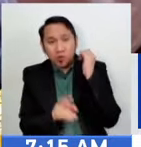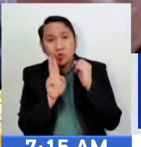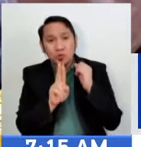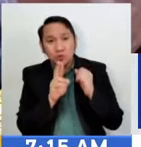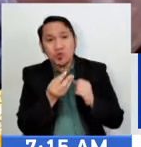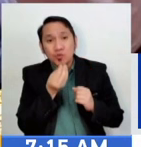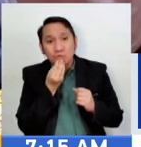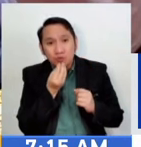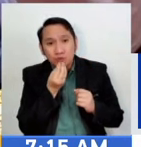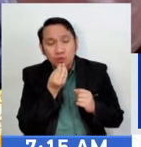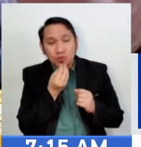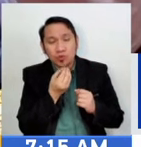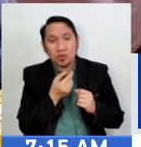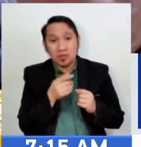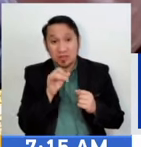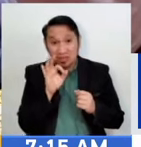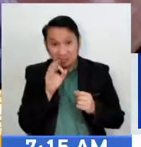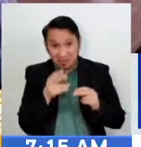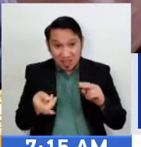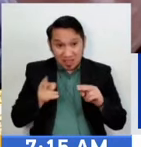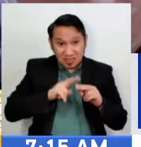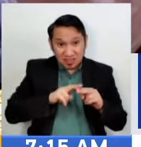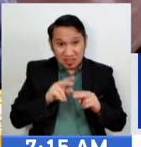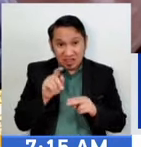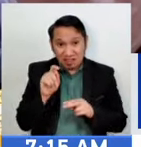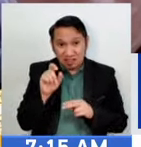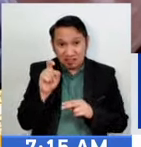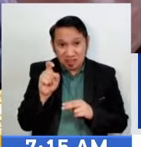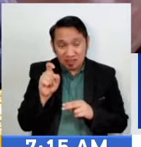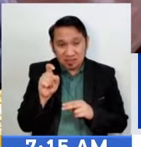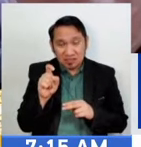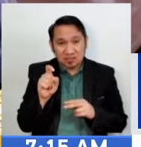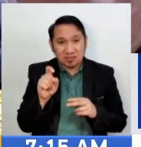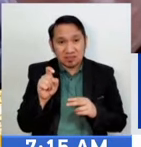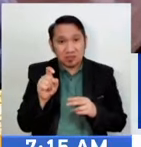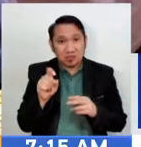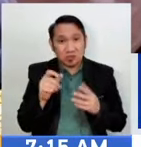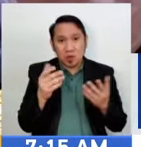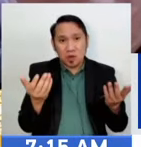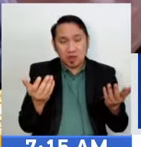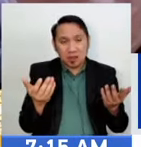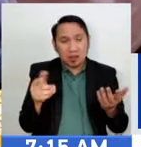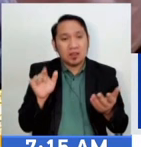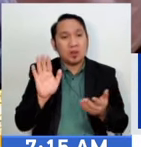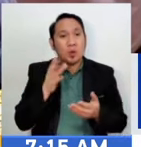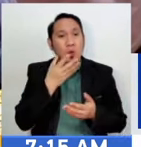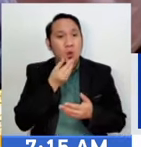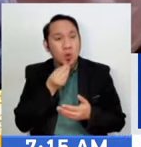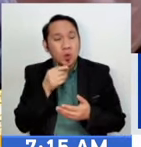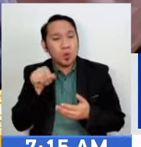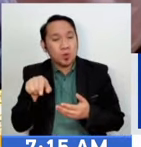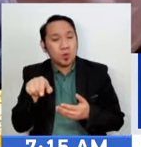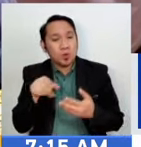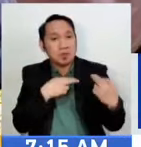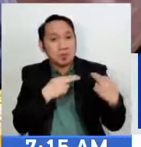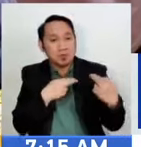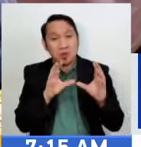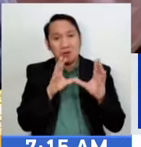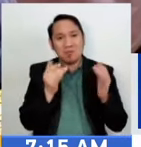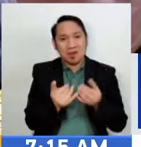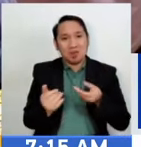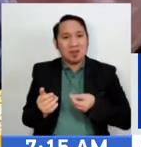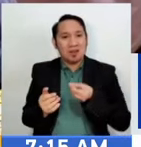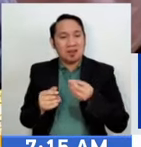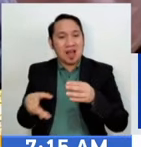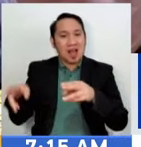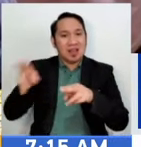natin excise tax yan, ipapasa po yan ng manufacturer. Maapektuhan po yung mga